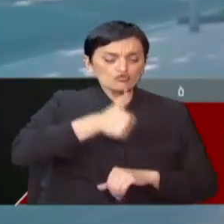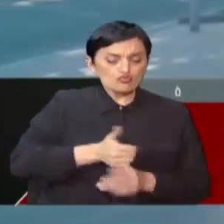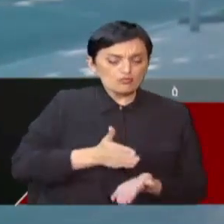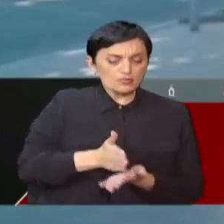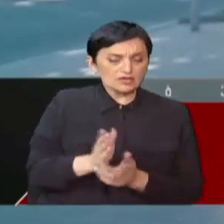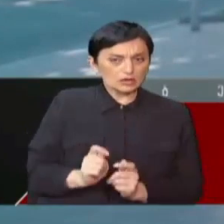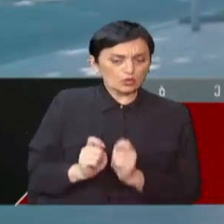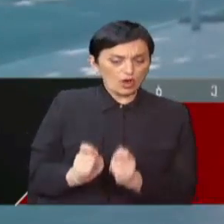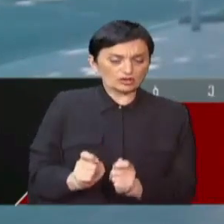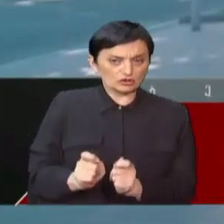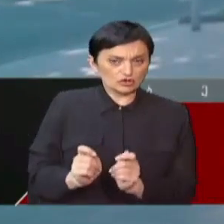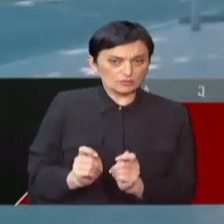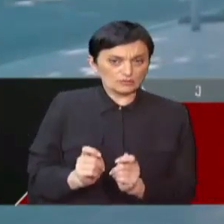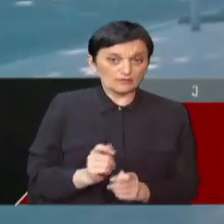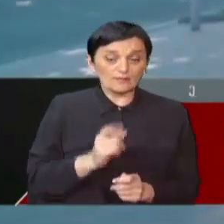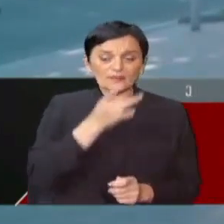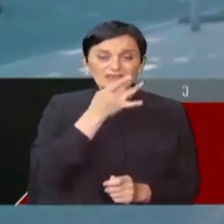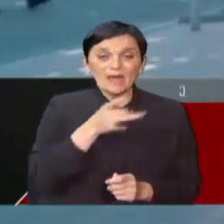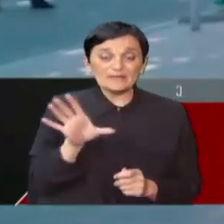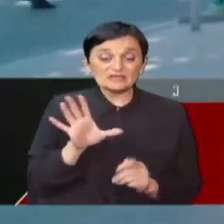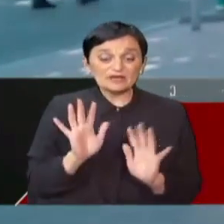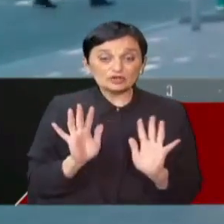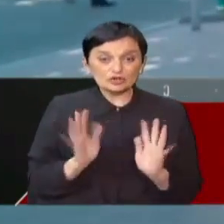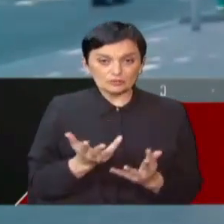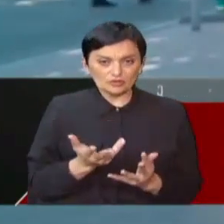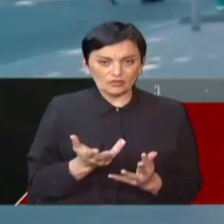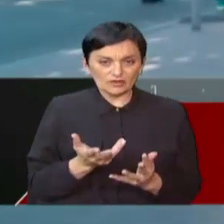უპირატესობას და ნებისმიერ შემთხვევაში